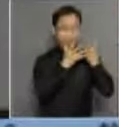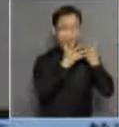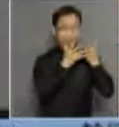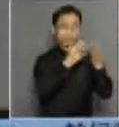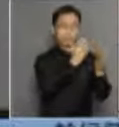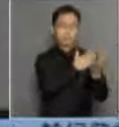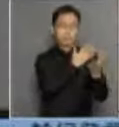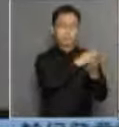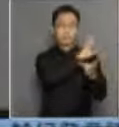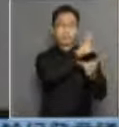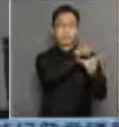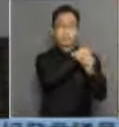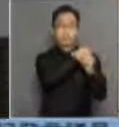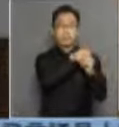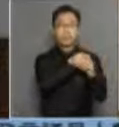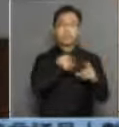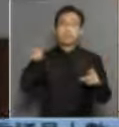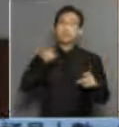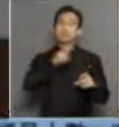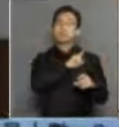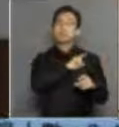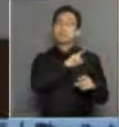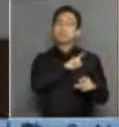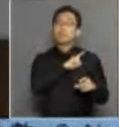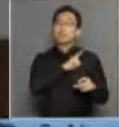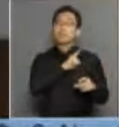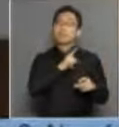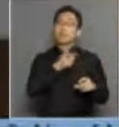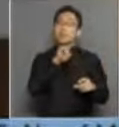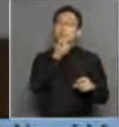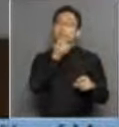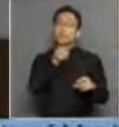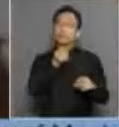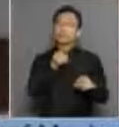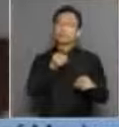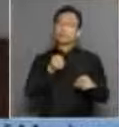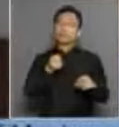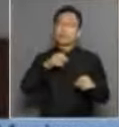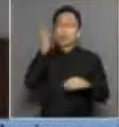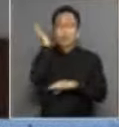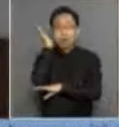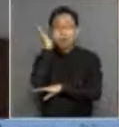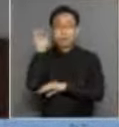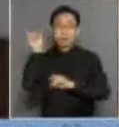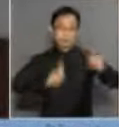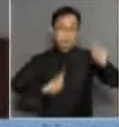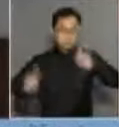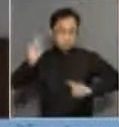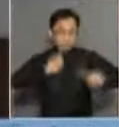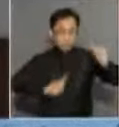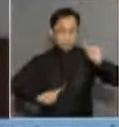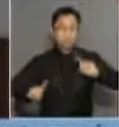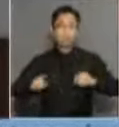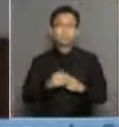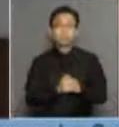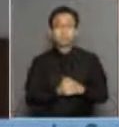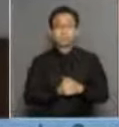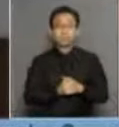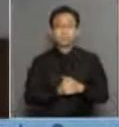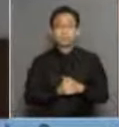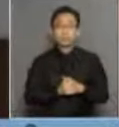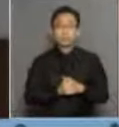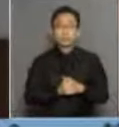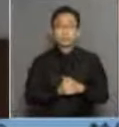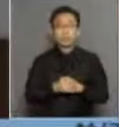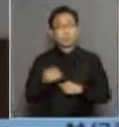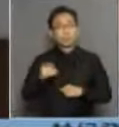呢，佢有佢嘅言論自由，同一般香港市民一樣，佢有權去講嘢。咁我冇話佢冇言論自